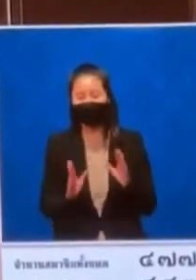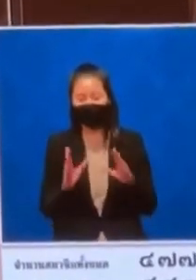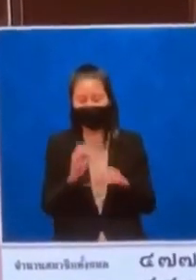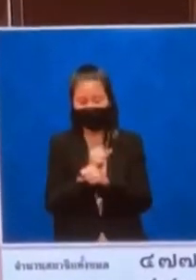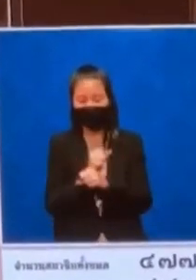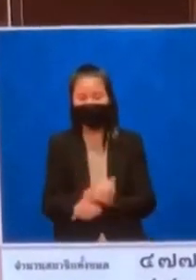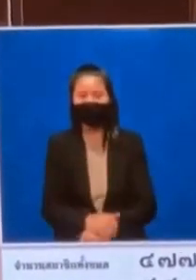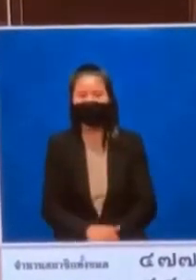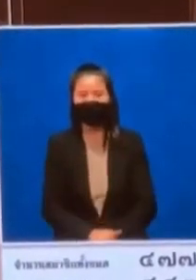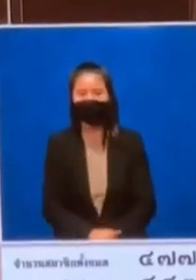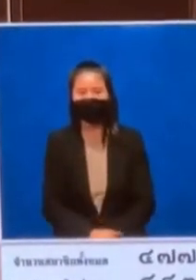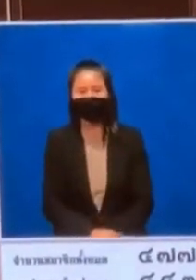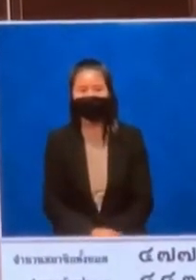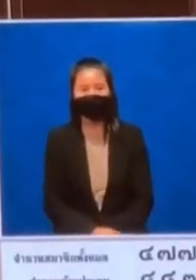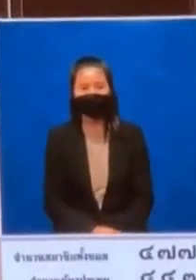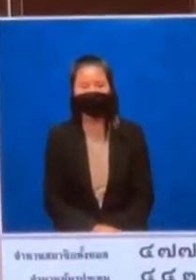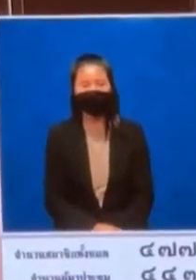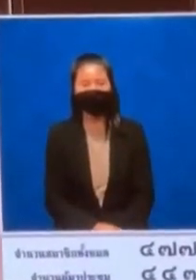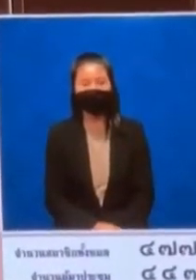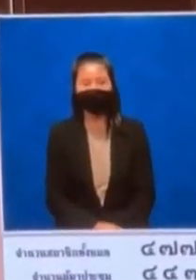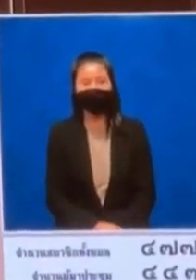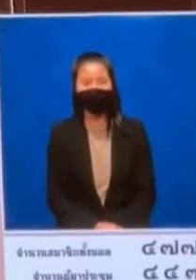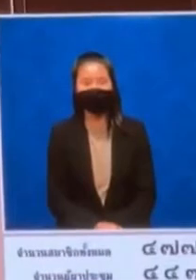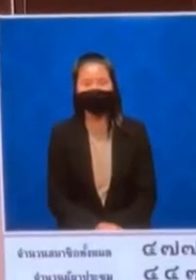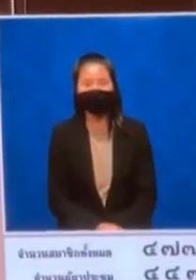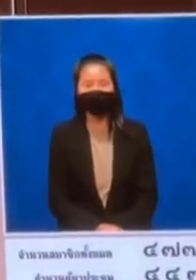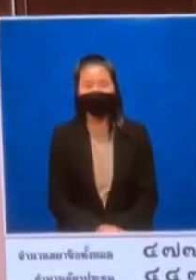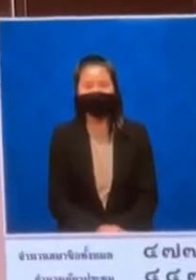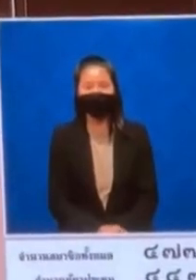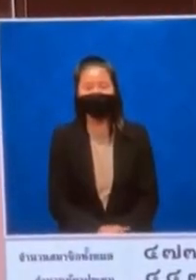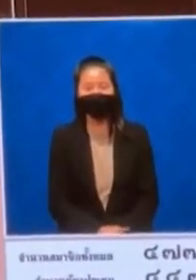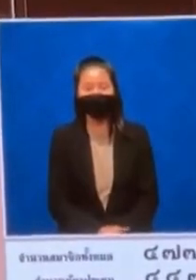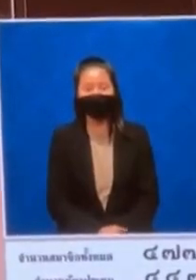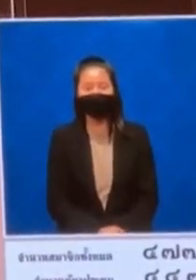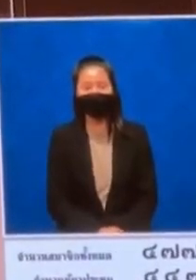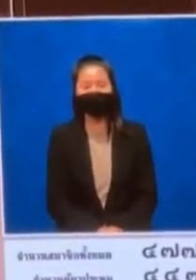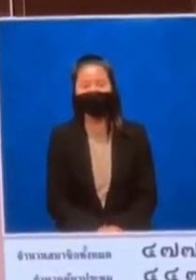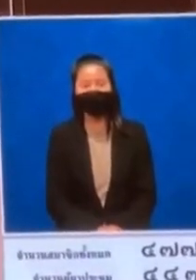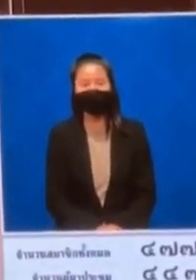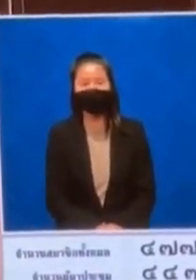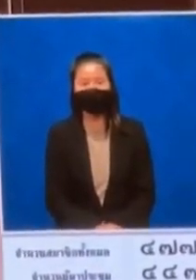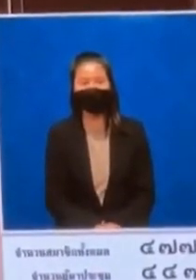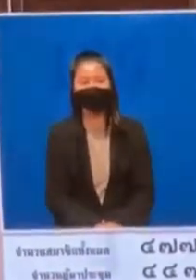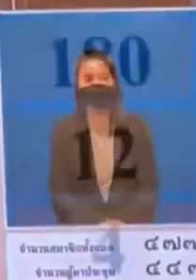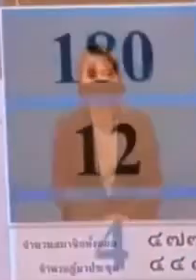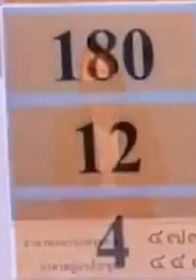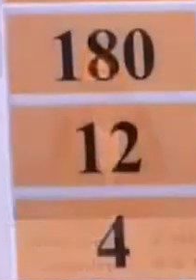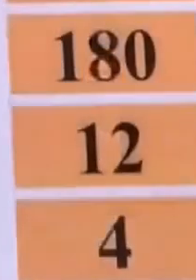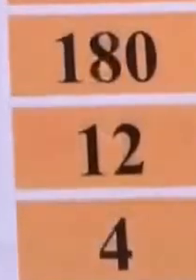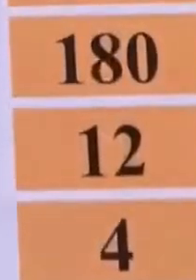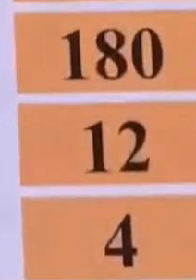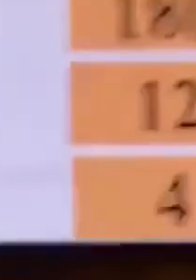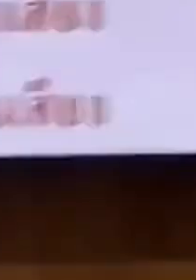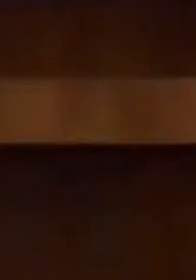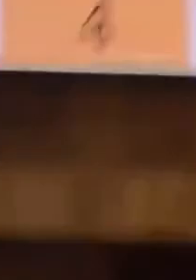ครูอาจจะดูหน่อมแนมมานะแต่ว่ามันเป็นความจริงใจที่ครูอยากให้มันเกิดขึ้นในรัฐสภา วันที่วันนั้นนะครับวันที่อภิปราย